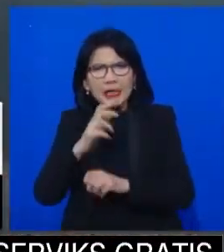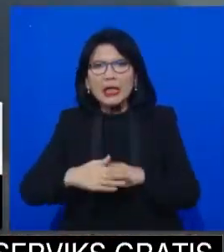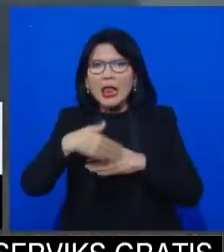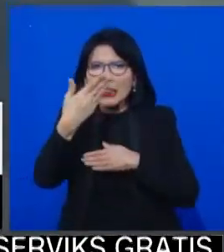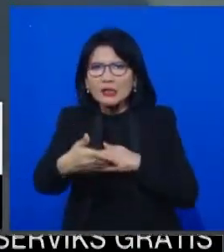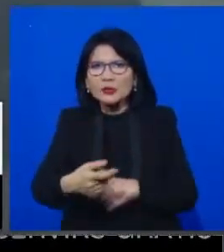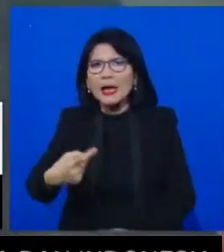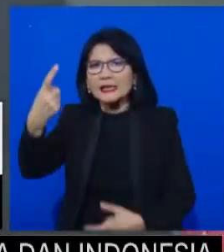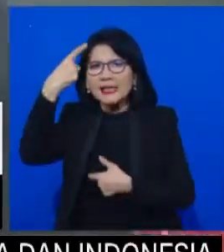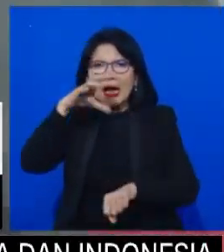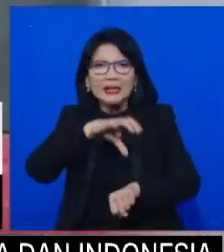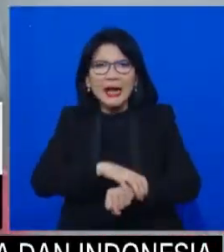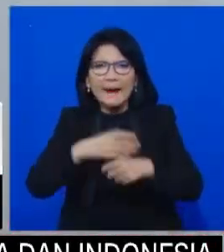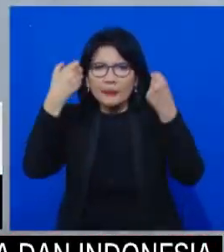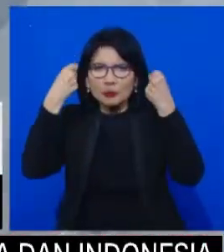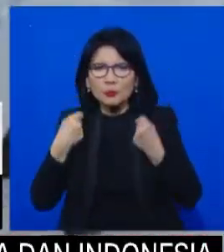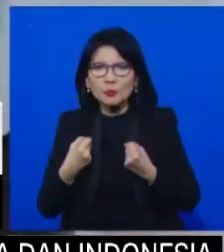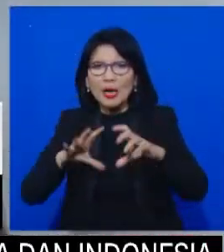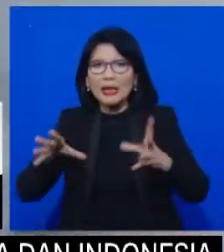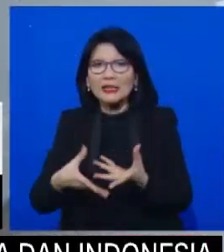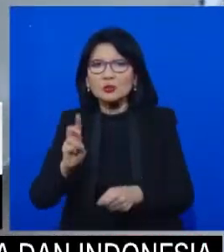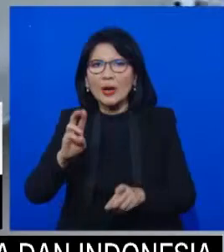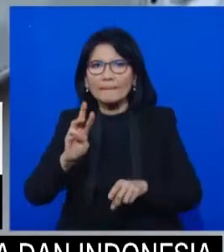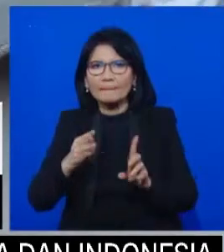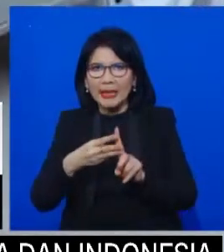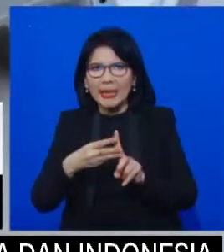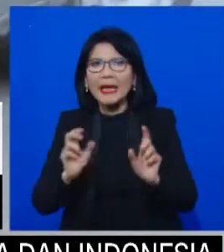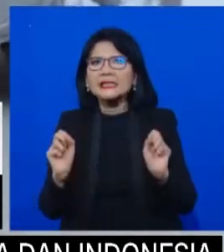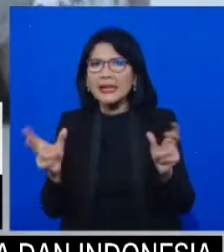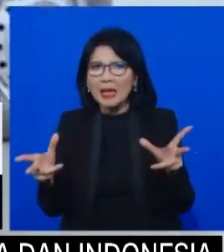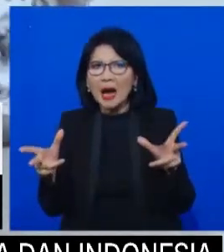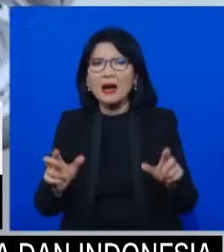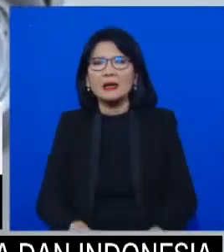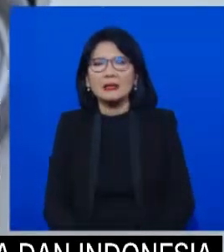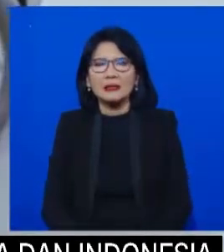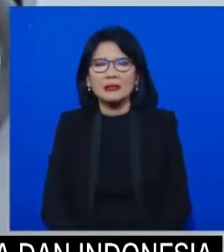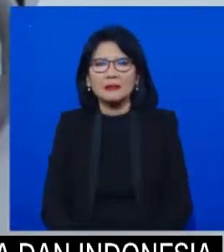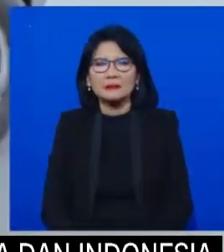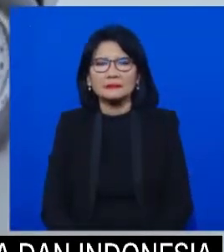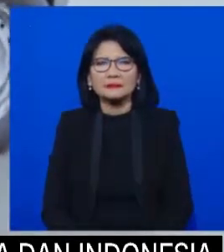tersangka telah ditahan di rumah tahanan kelas 2B Serang. Tim Liputan, CNN Indonesia.